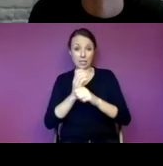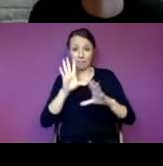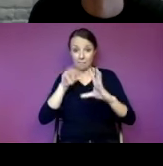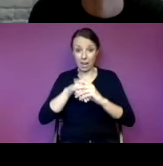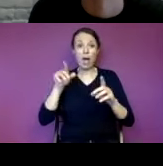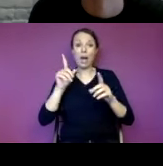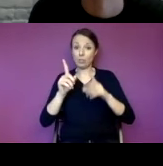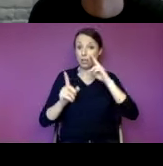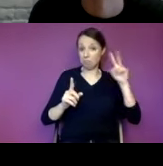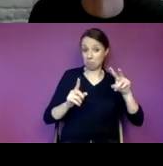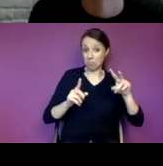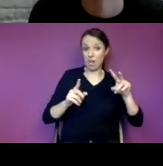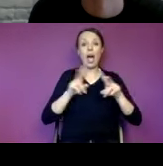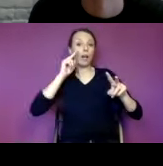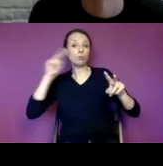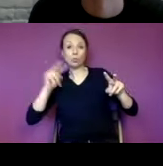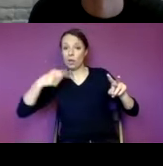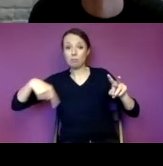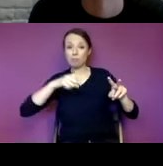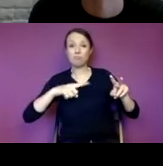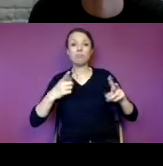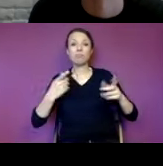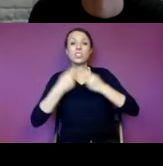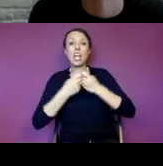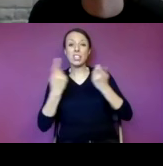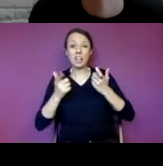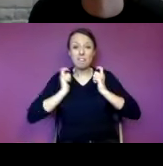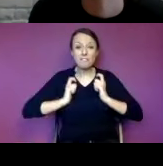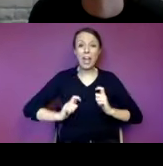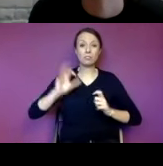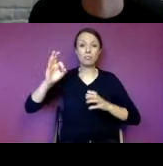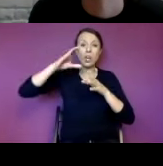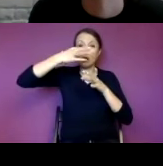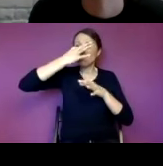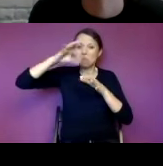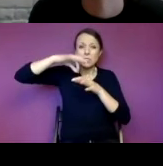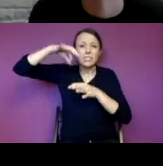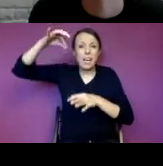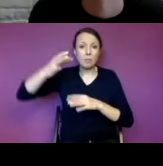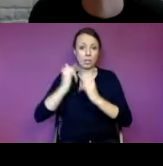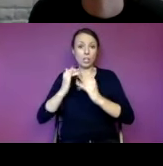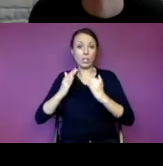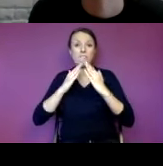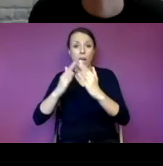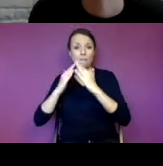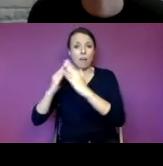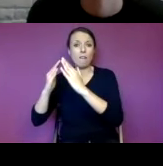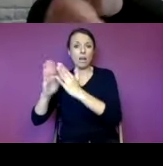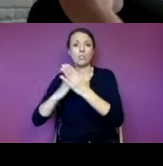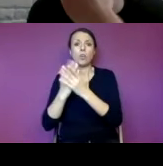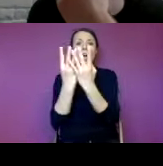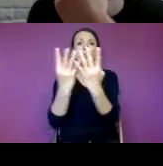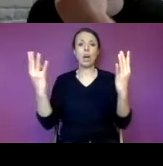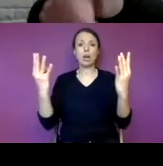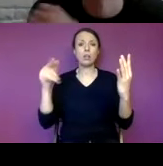jak zmienia się krajobraz wsi, a przede wszystkim jak ta wieś pachnie w sytuacji, kiedy te fermy są tuż za naszym płotem.